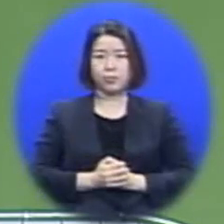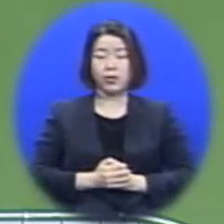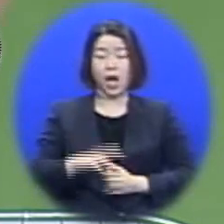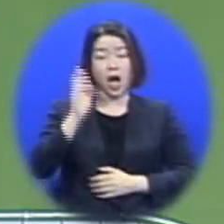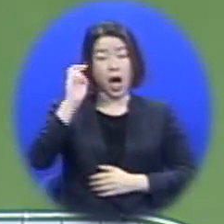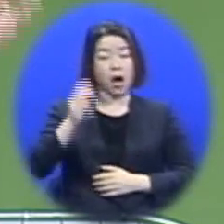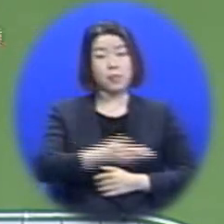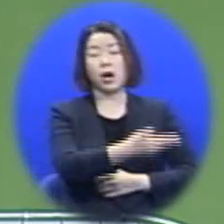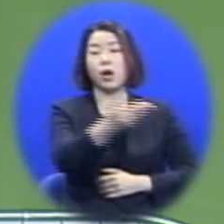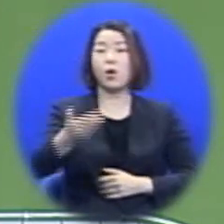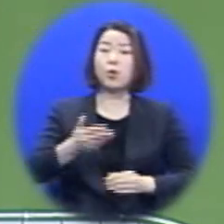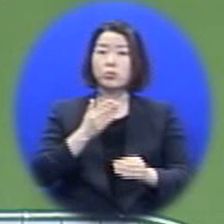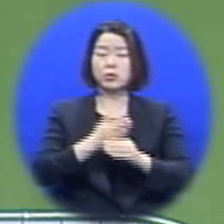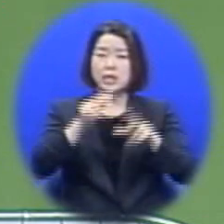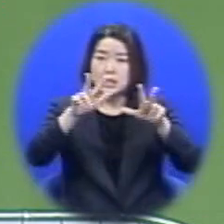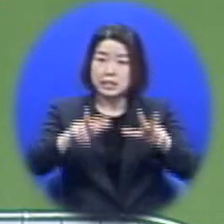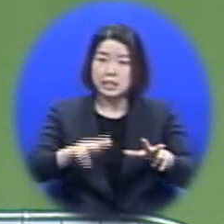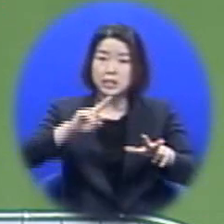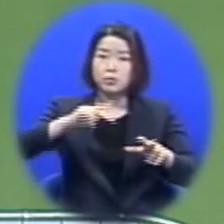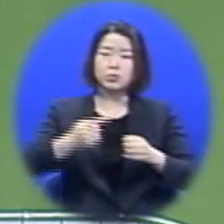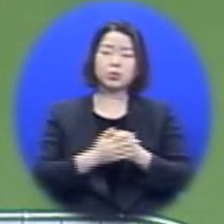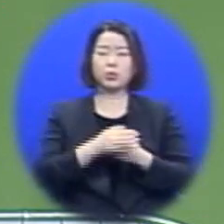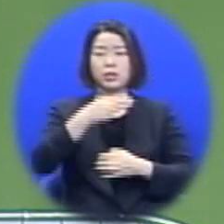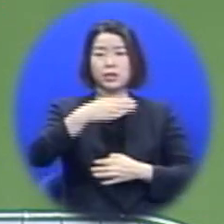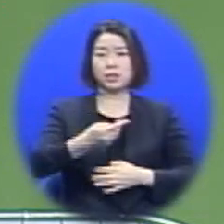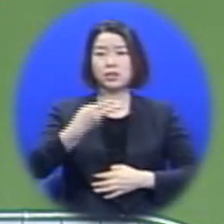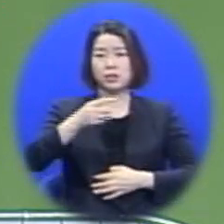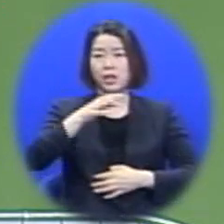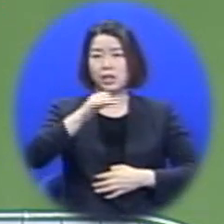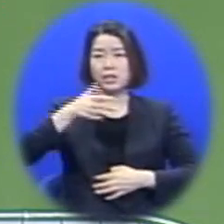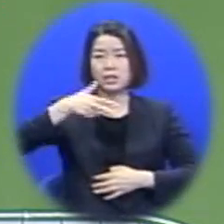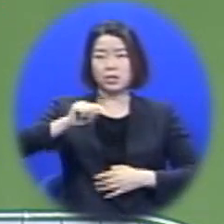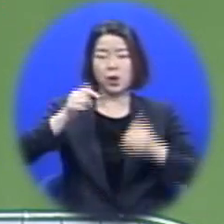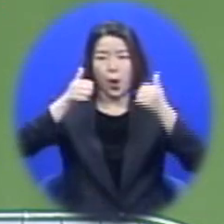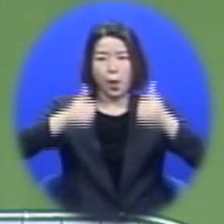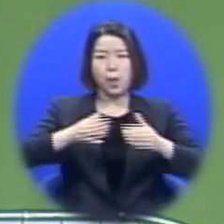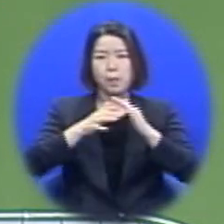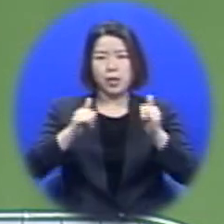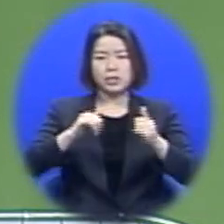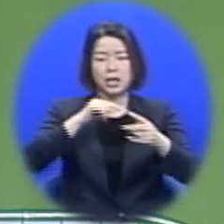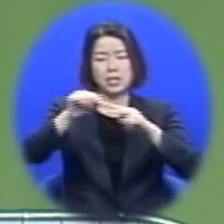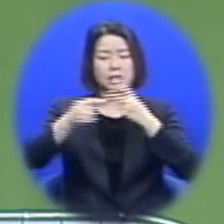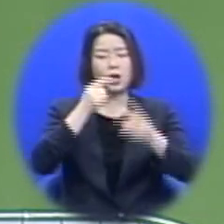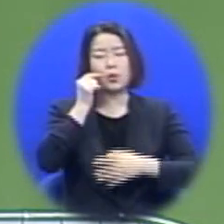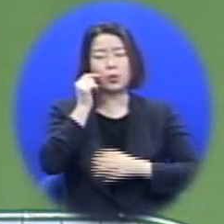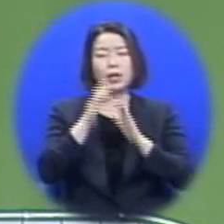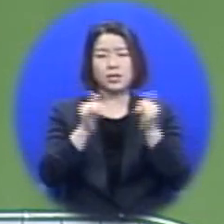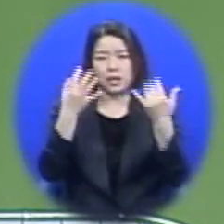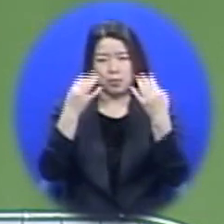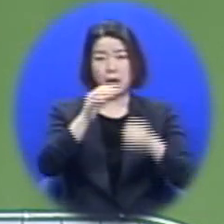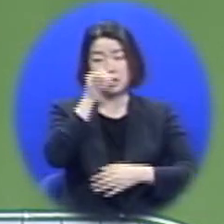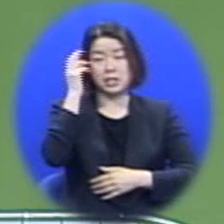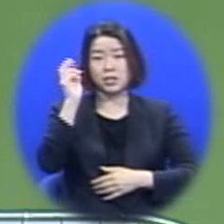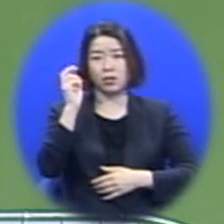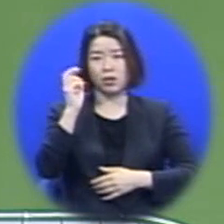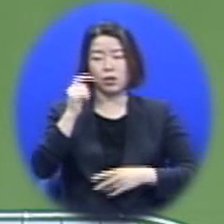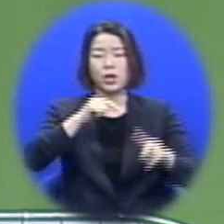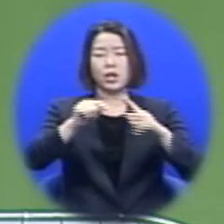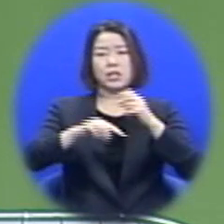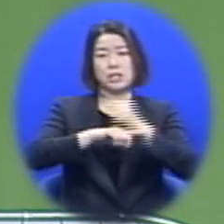아마 여러분 중에는 지금도 이 트레이저 판사를 이해 못하는 분 많으실 거예요. 그건 이유가